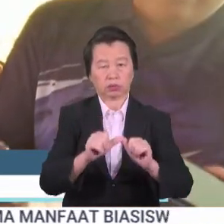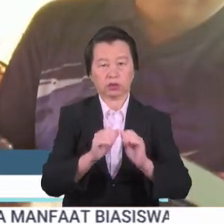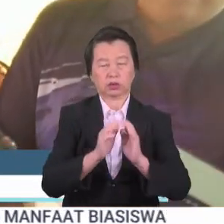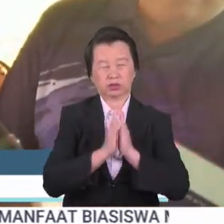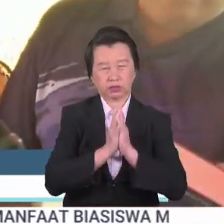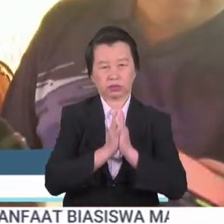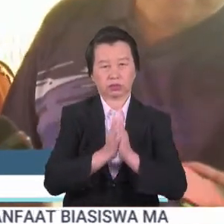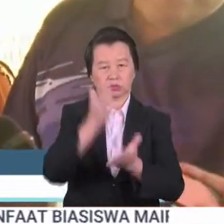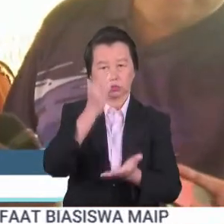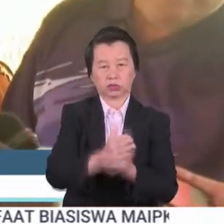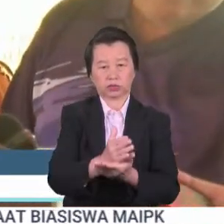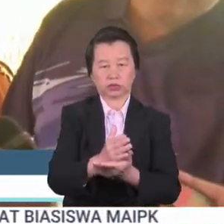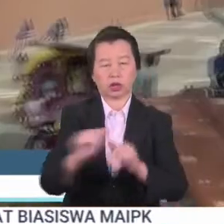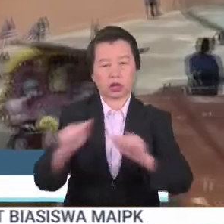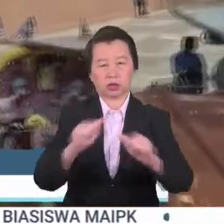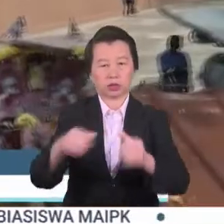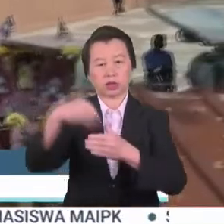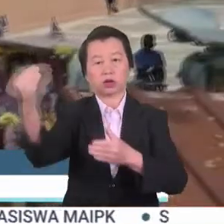makl